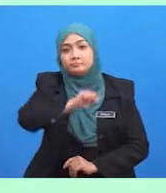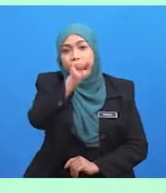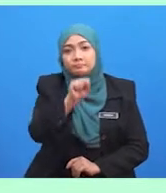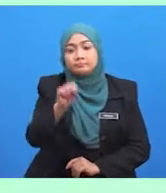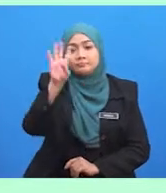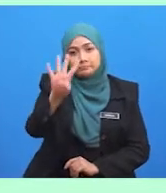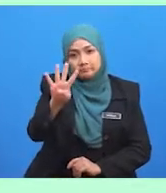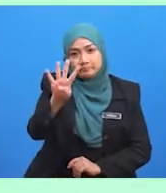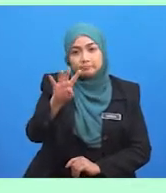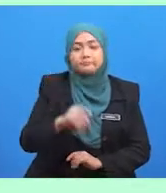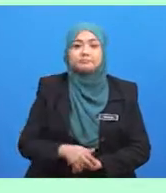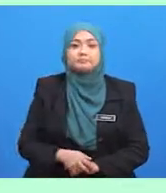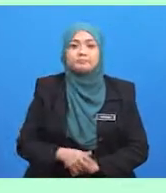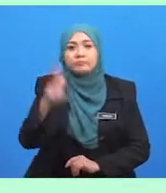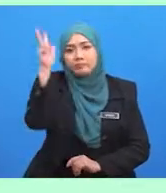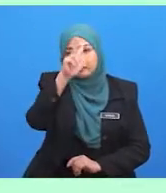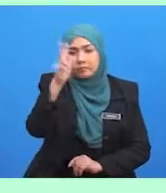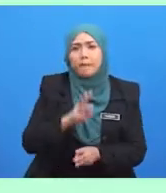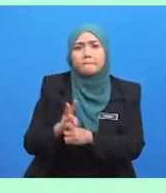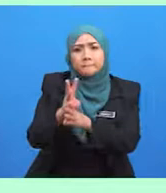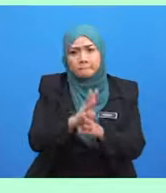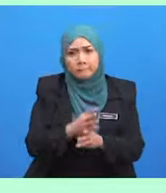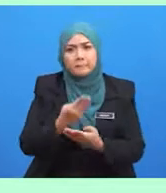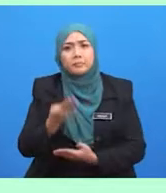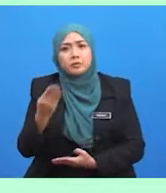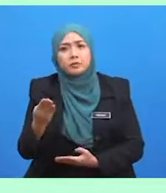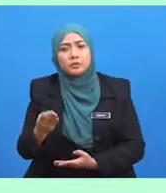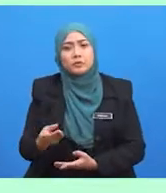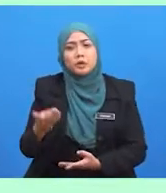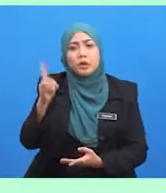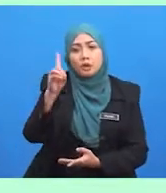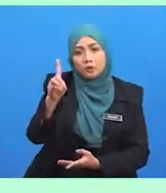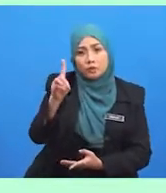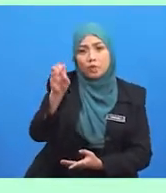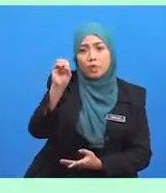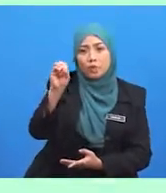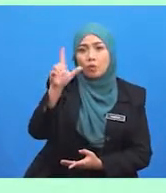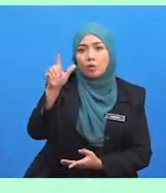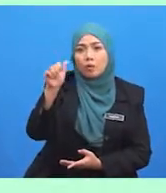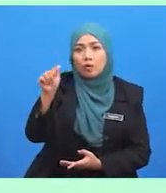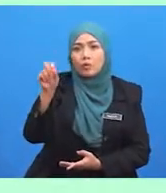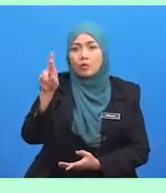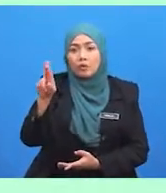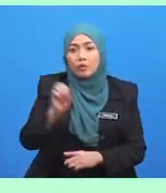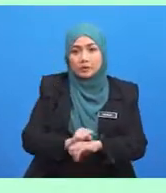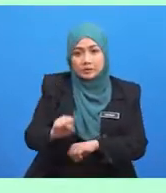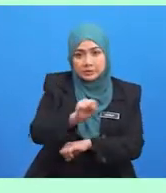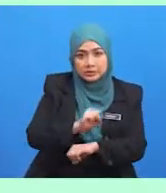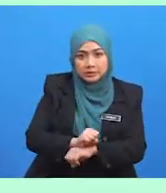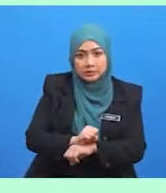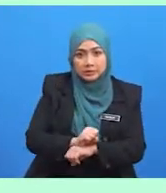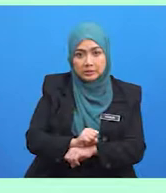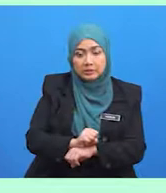Soalan 4. Kerajaan mengawal pembelian dolar Singapura oleh pengimport tempatan. Sekatan